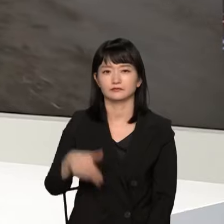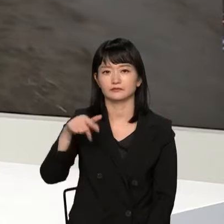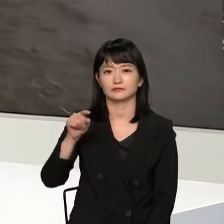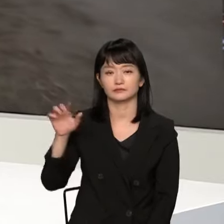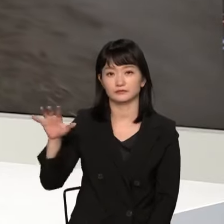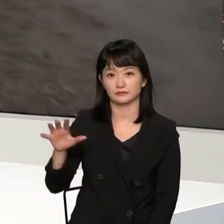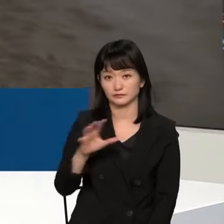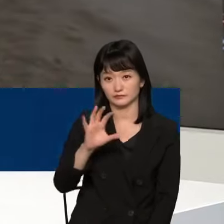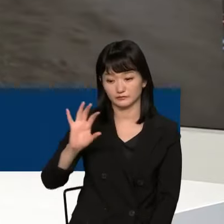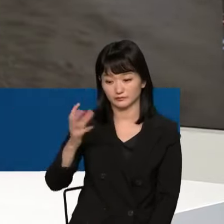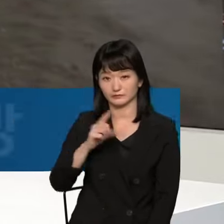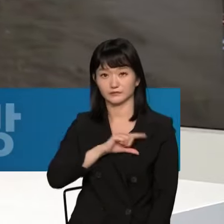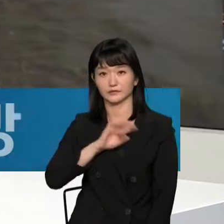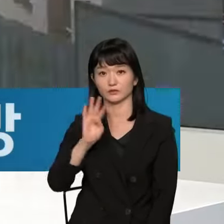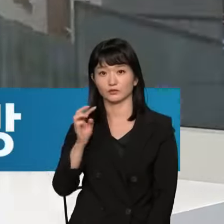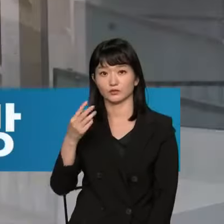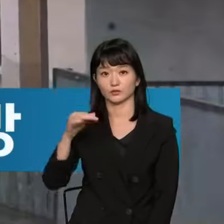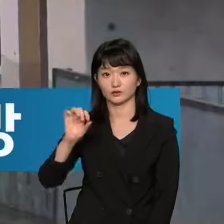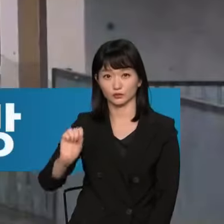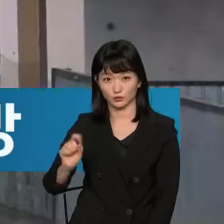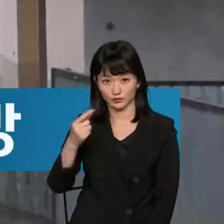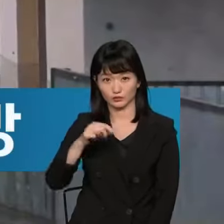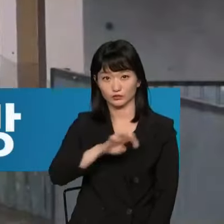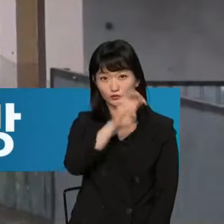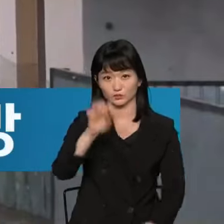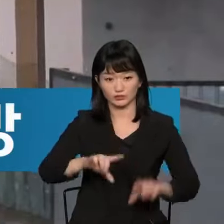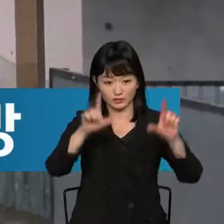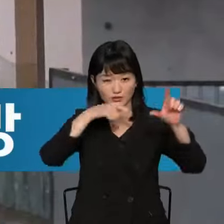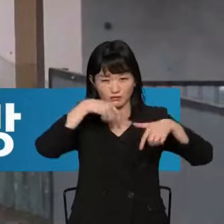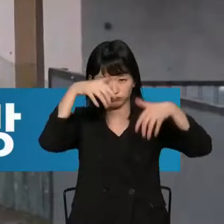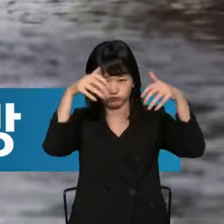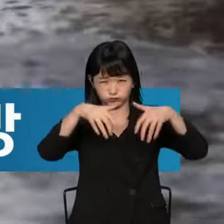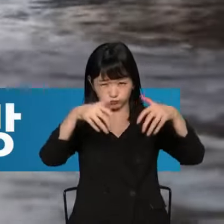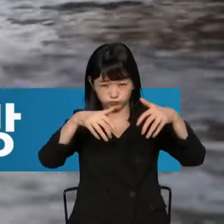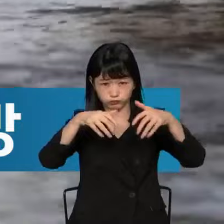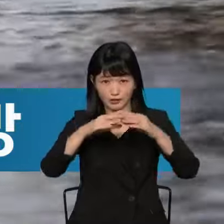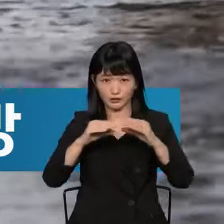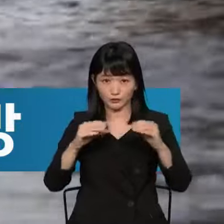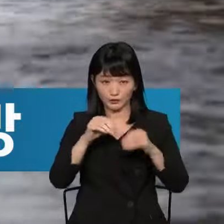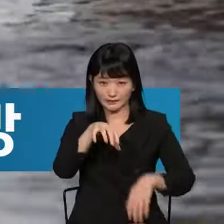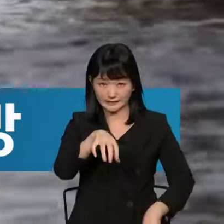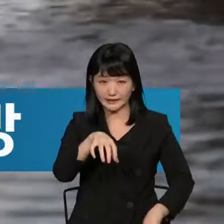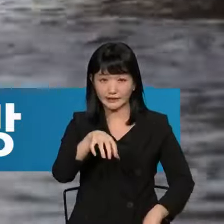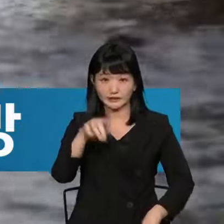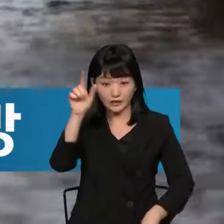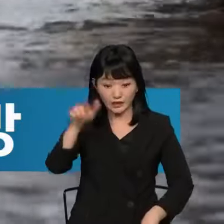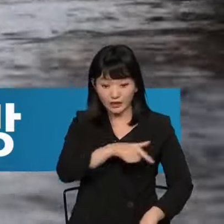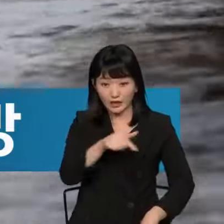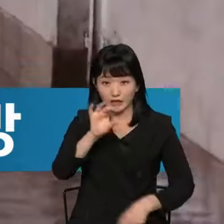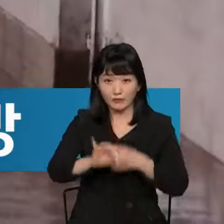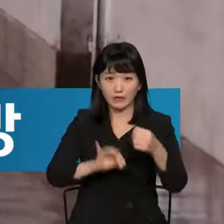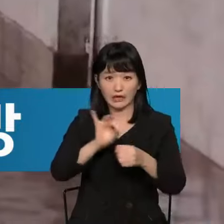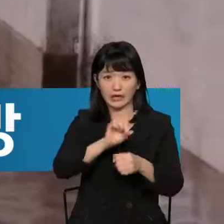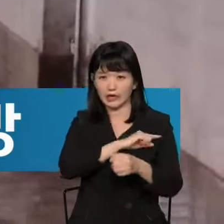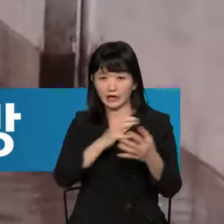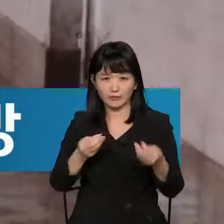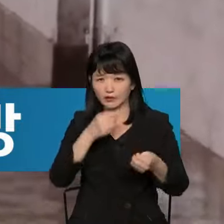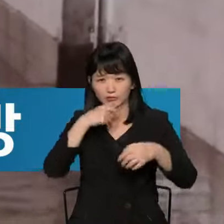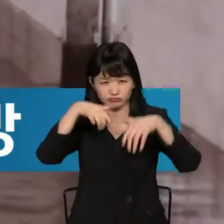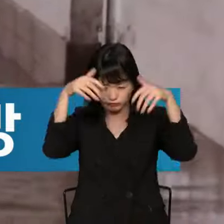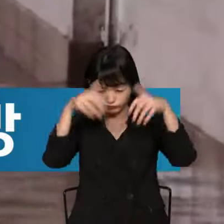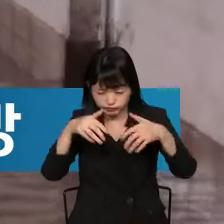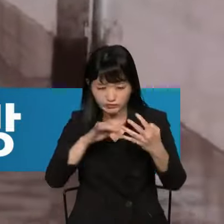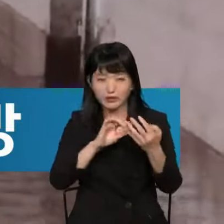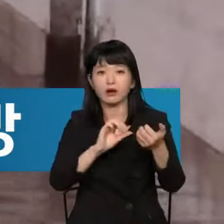저기압 폭풍 보리스의 영향으로 유럽 동부에 폭우가 내렸습니다. 루마니아에는 하루 동안 100년 만에 가장 많은 비가 와서